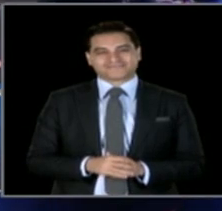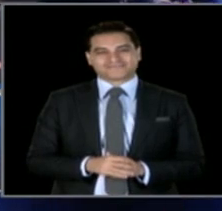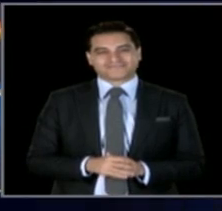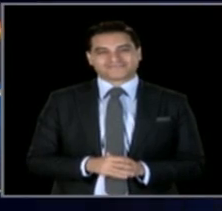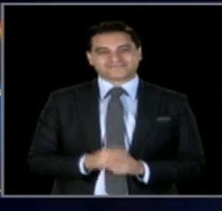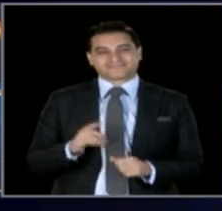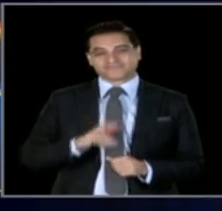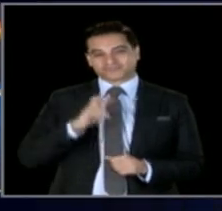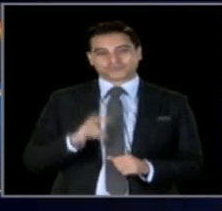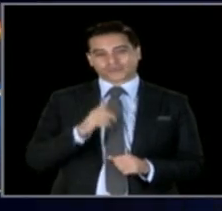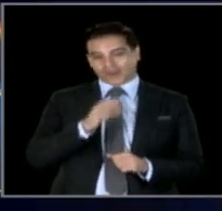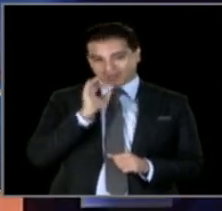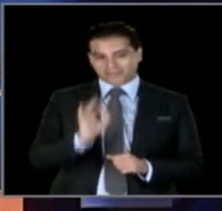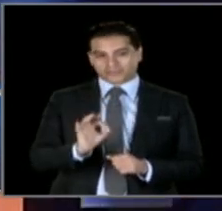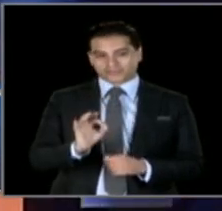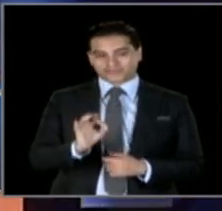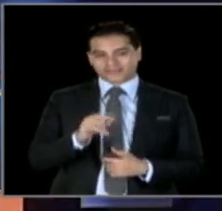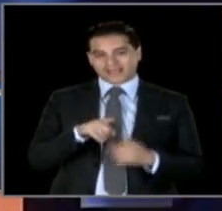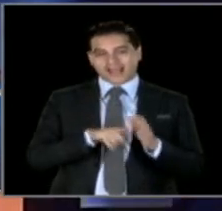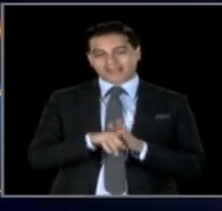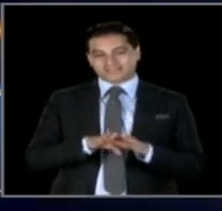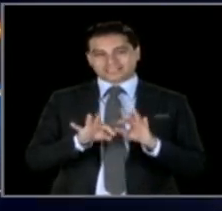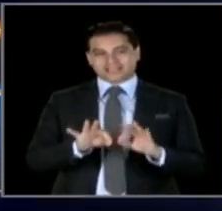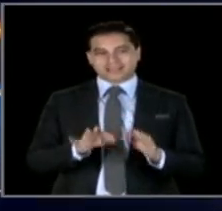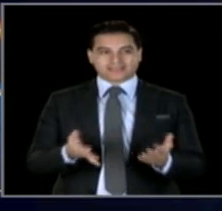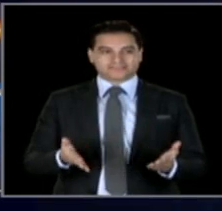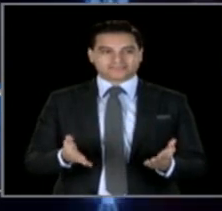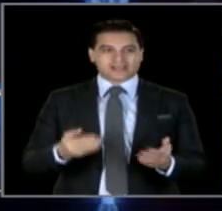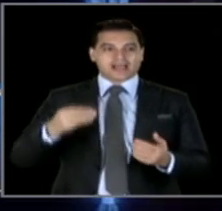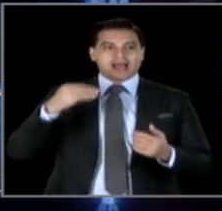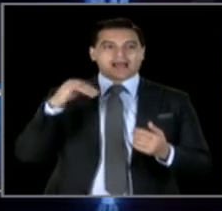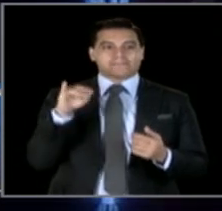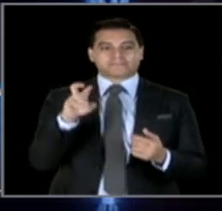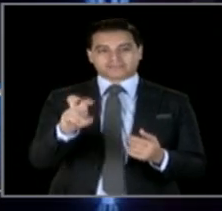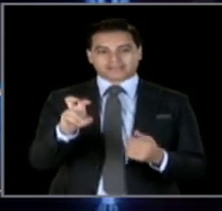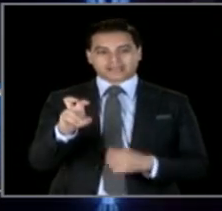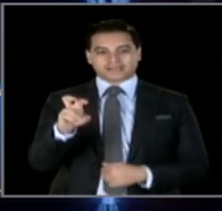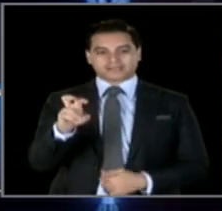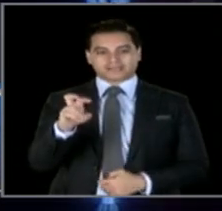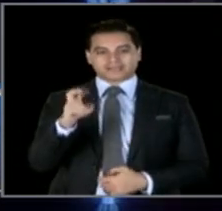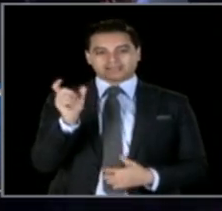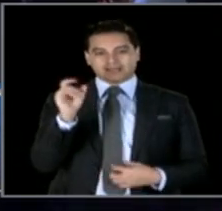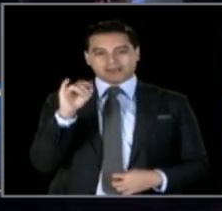ده سؤال بقى خبيث. حمزة صح، إجابة جامدة.